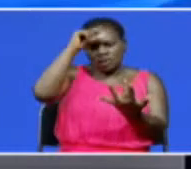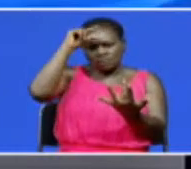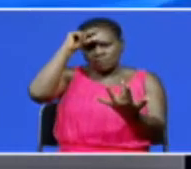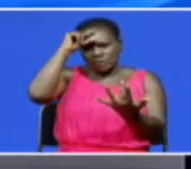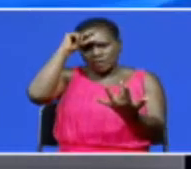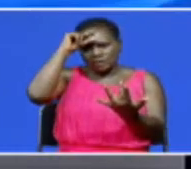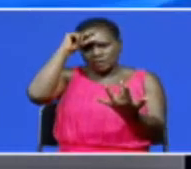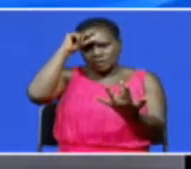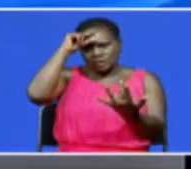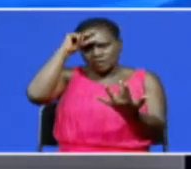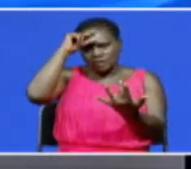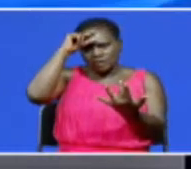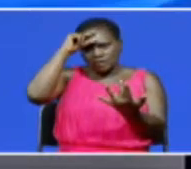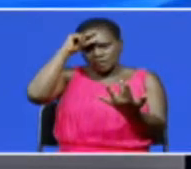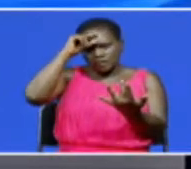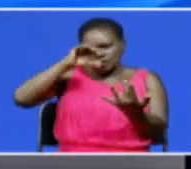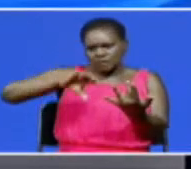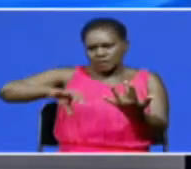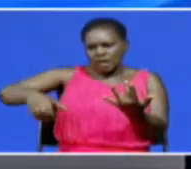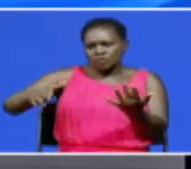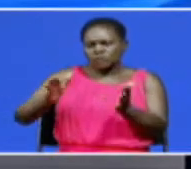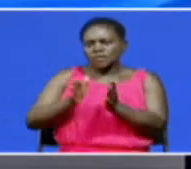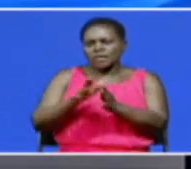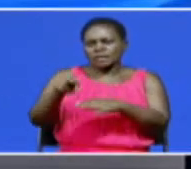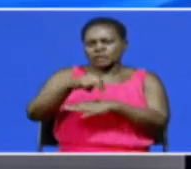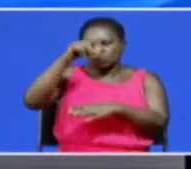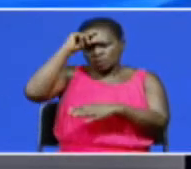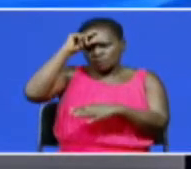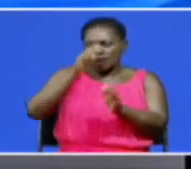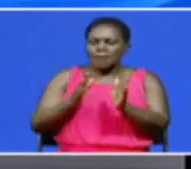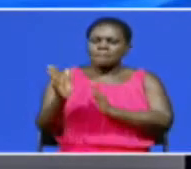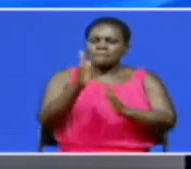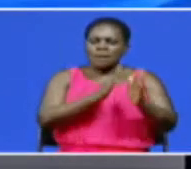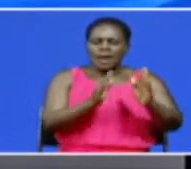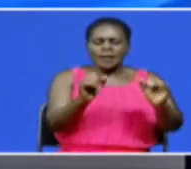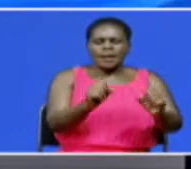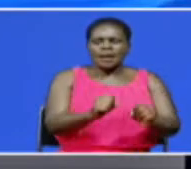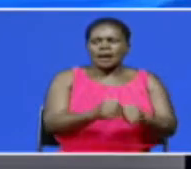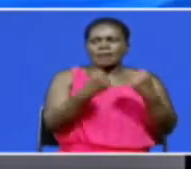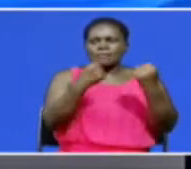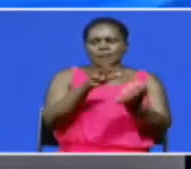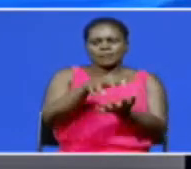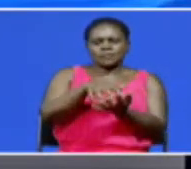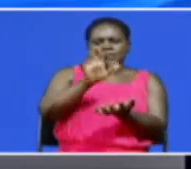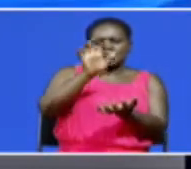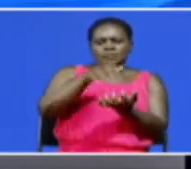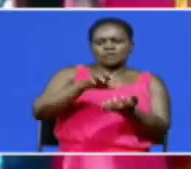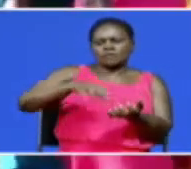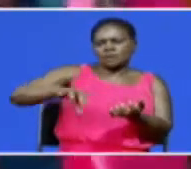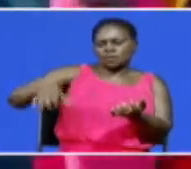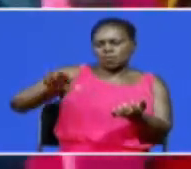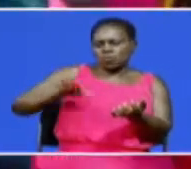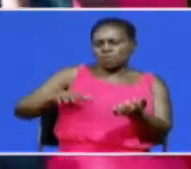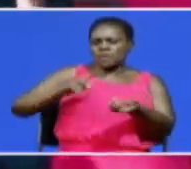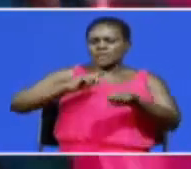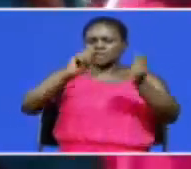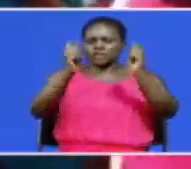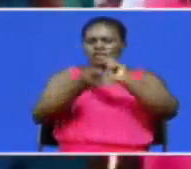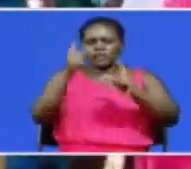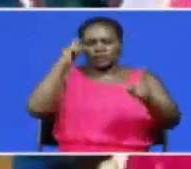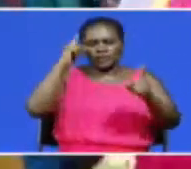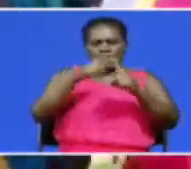katika ngazi ya majimboni na serikali ya kitaifa. Mpango huo unaofanyika kama Tana River County Women for Change